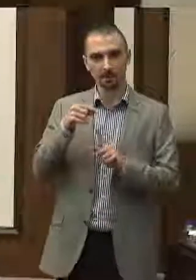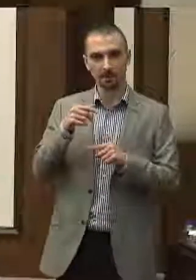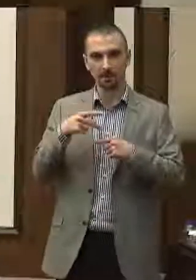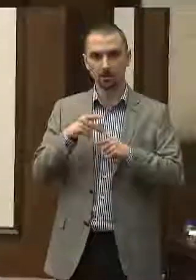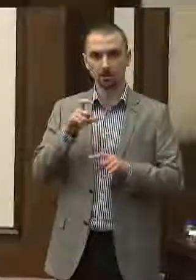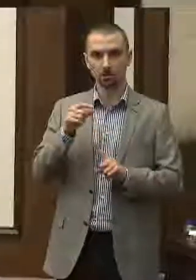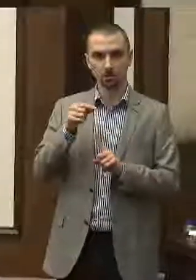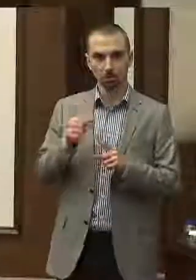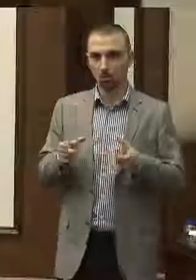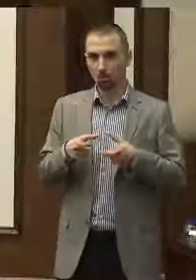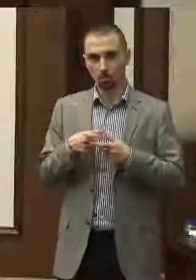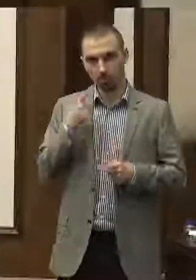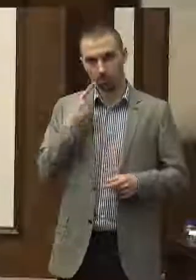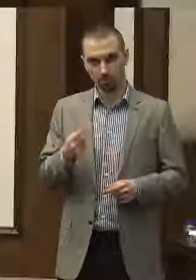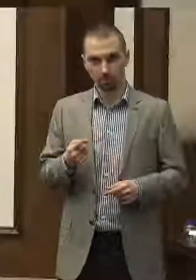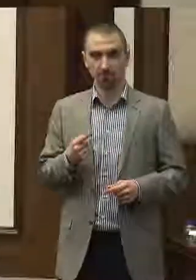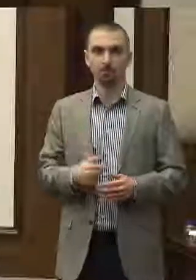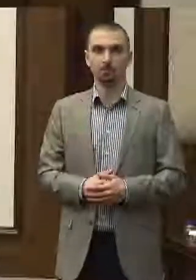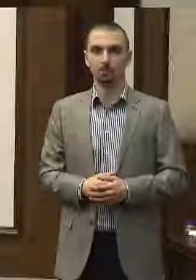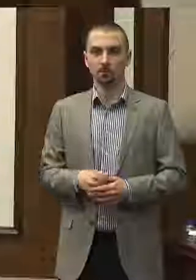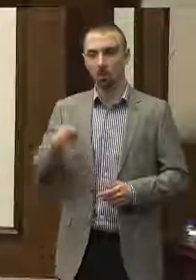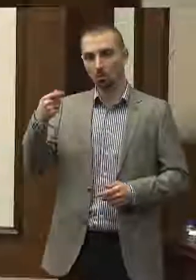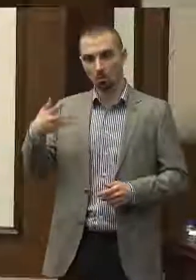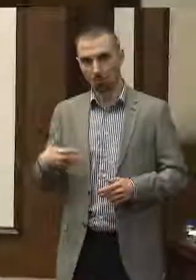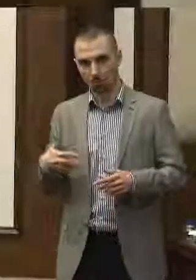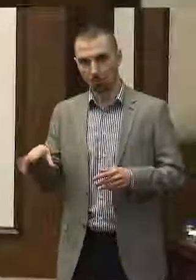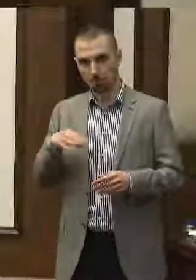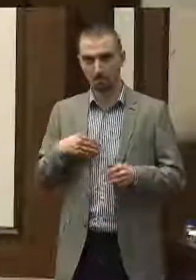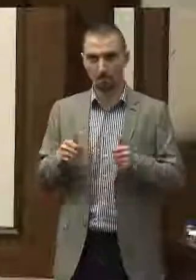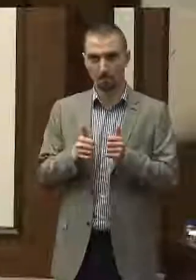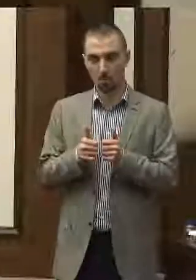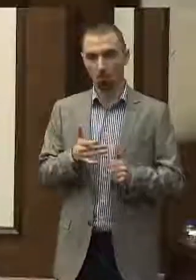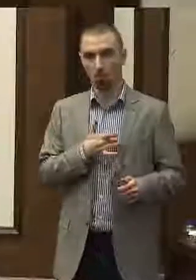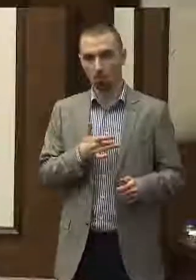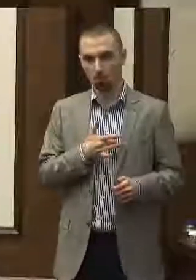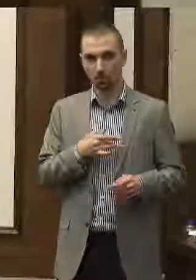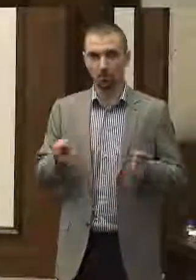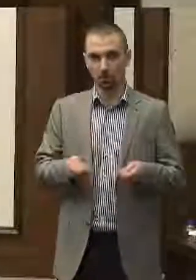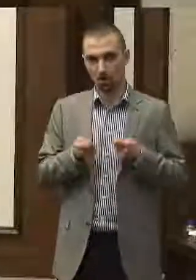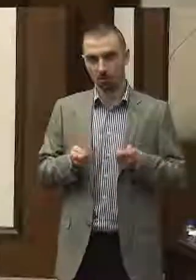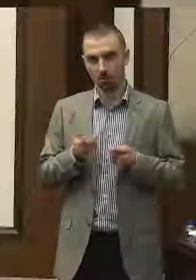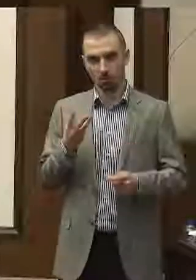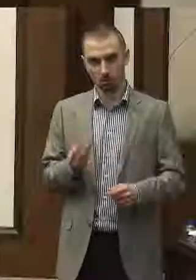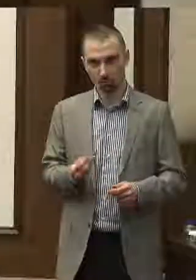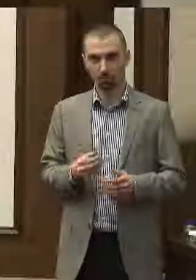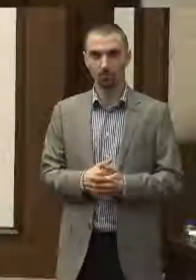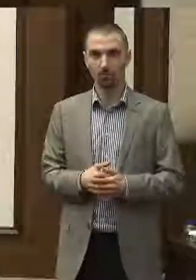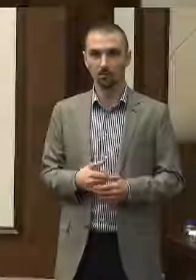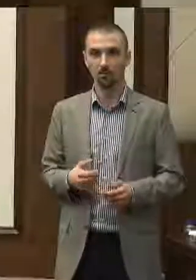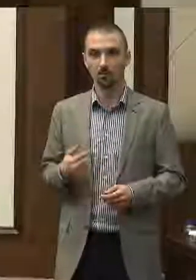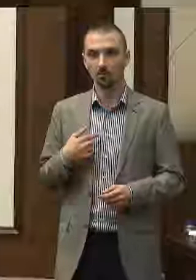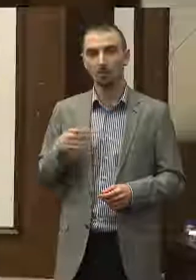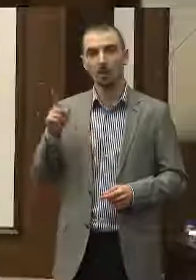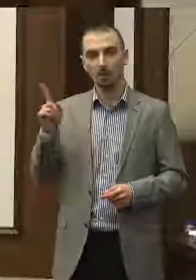izcilerimizle, izci grubumuzla ve yönetimimizle size hizmet sunmuşuzdur. Ben gökkuşağı